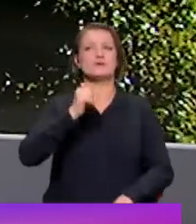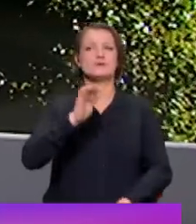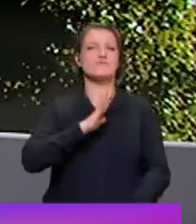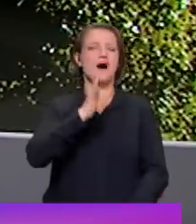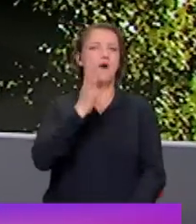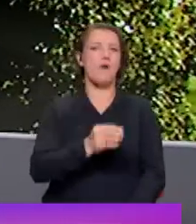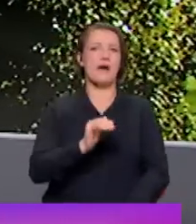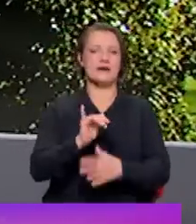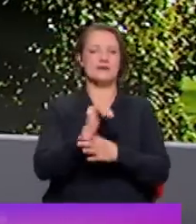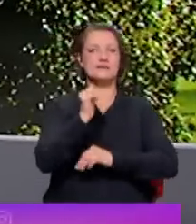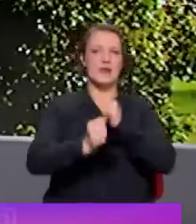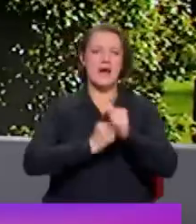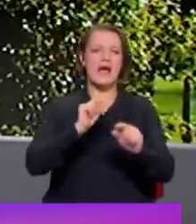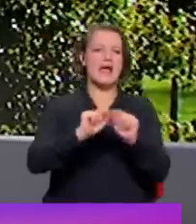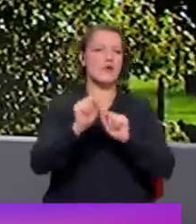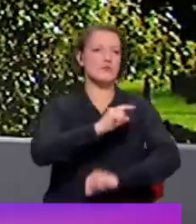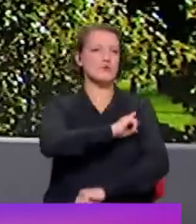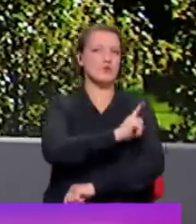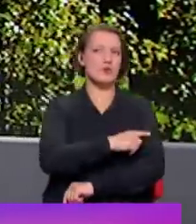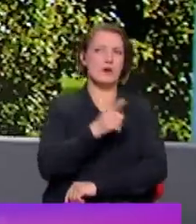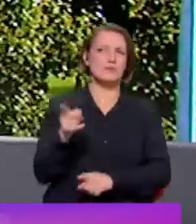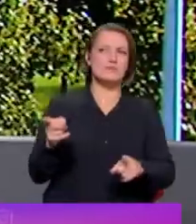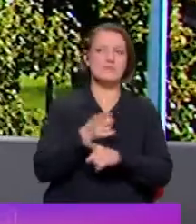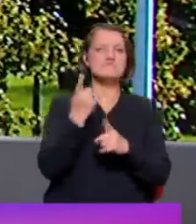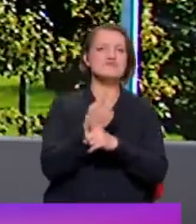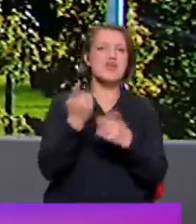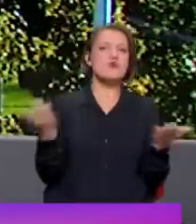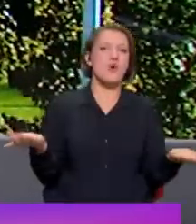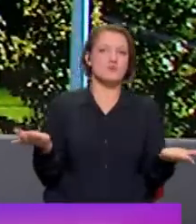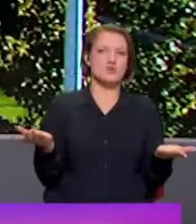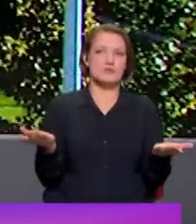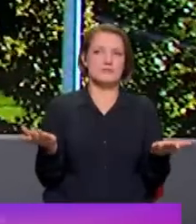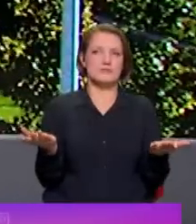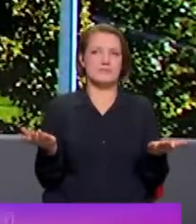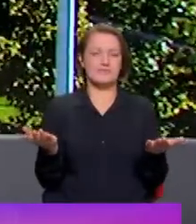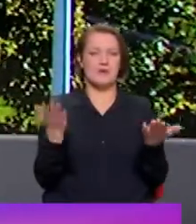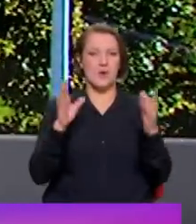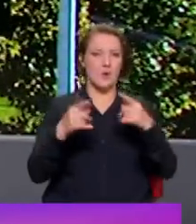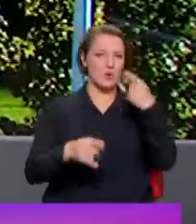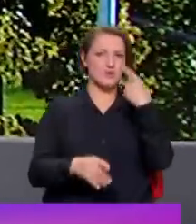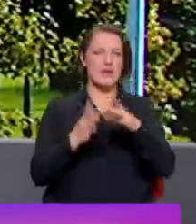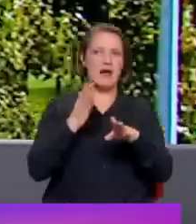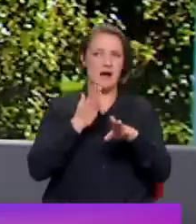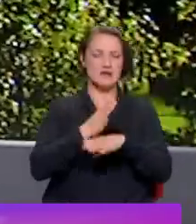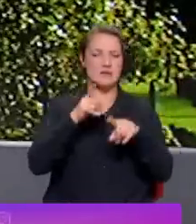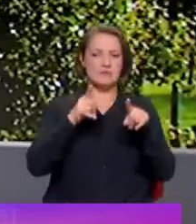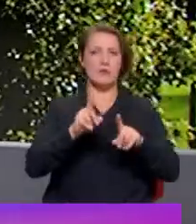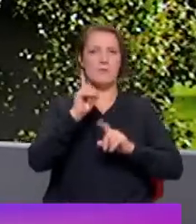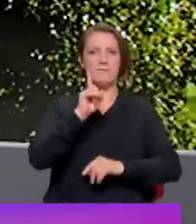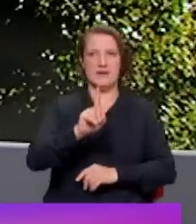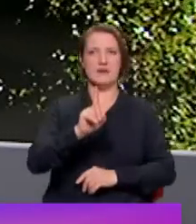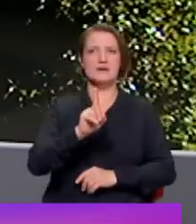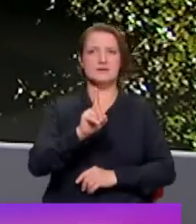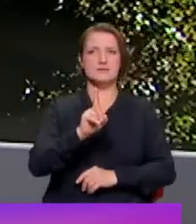olan sanayisi ekonomik gücü falanı filanı hiçbir şeyleri yokmuş o yüzden aslında bu bir bir